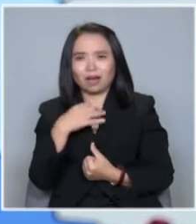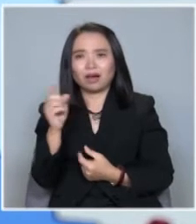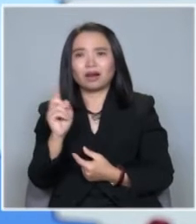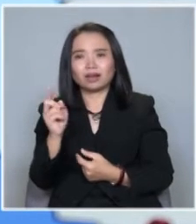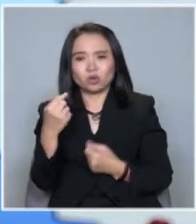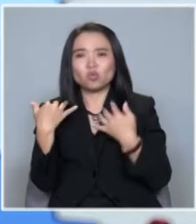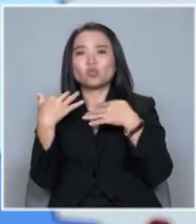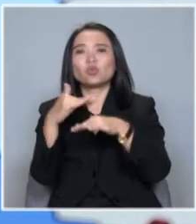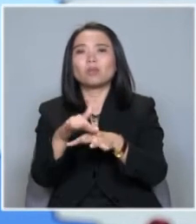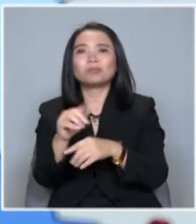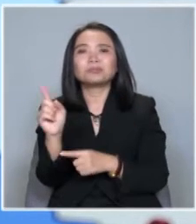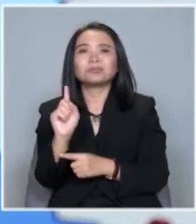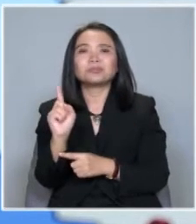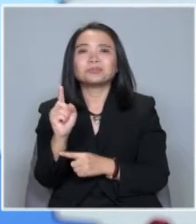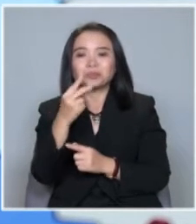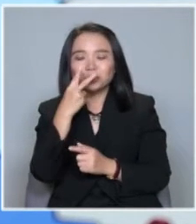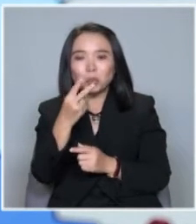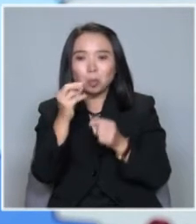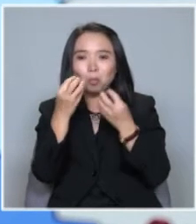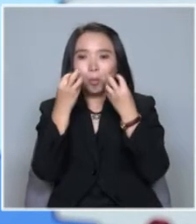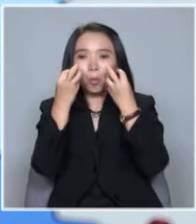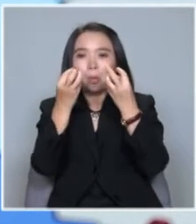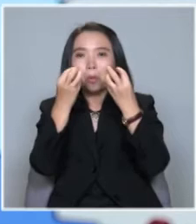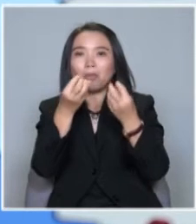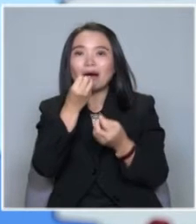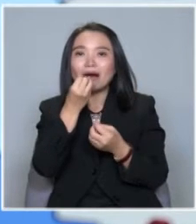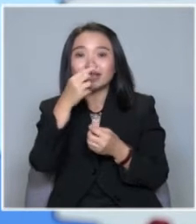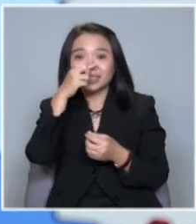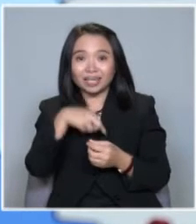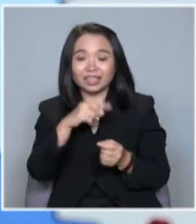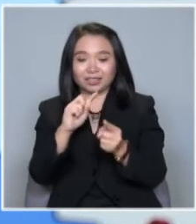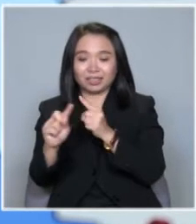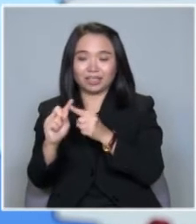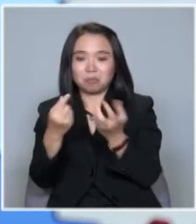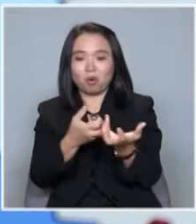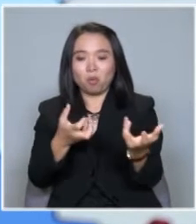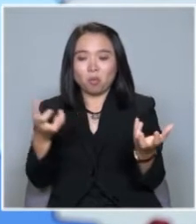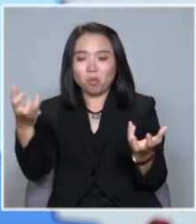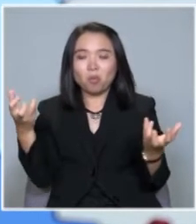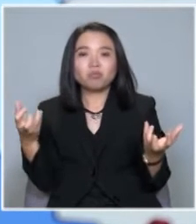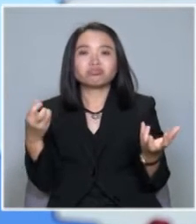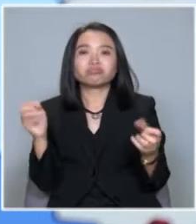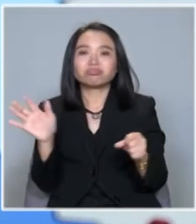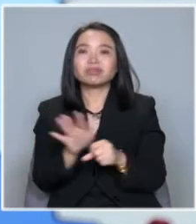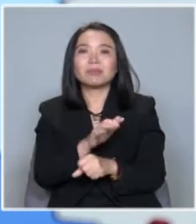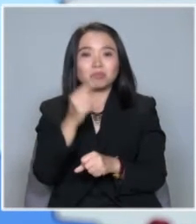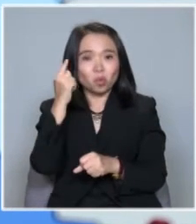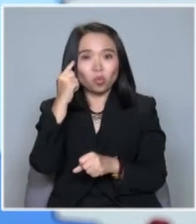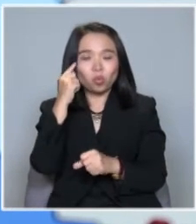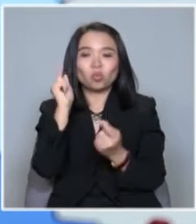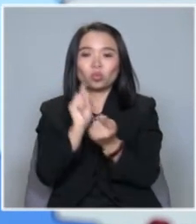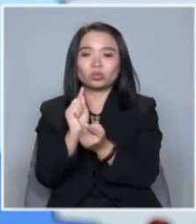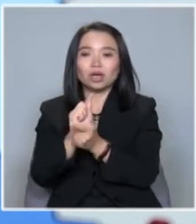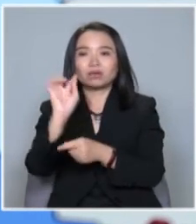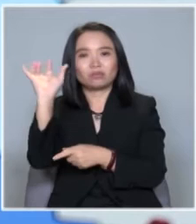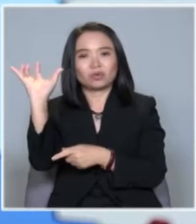มกันตื่นตาตื่นใจไปกับอาหารไทยนะคะที่มีนวัตกรรมแล้วก็เป็นที่รู้จักทั่วโลกนะค